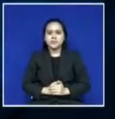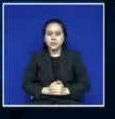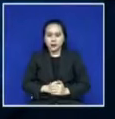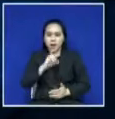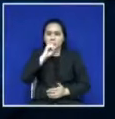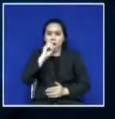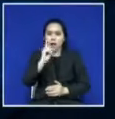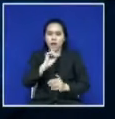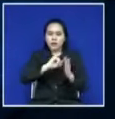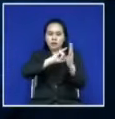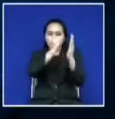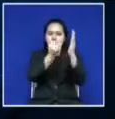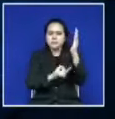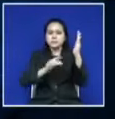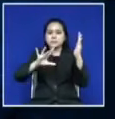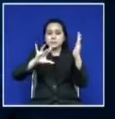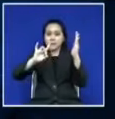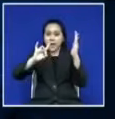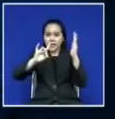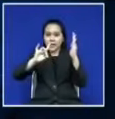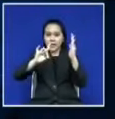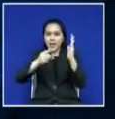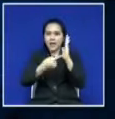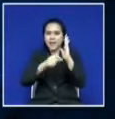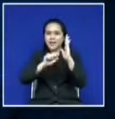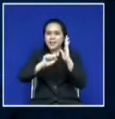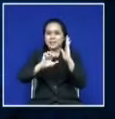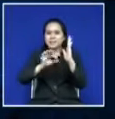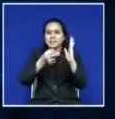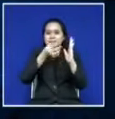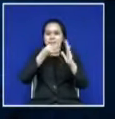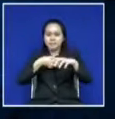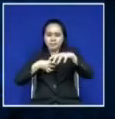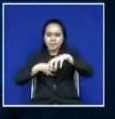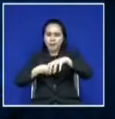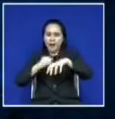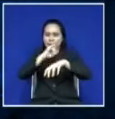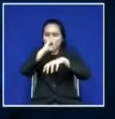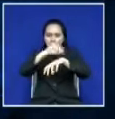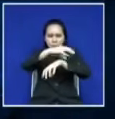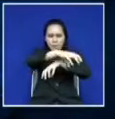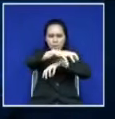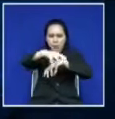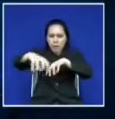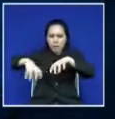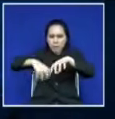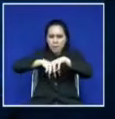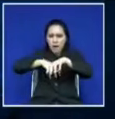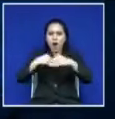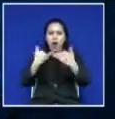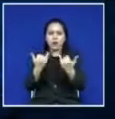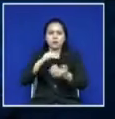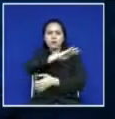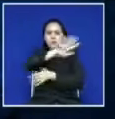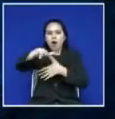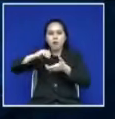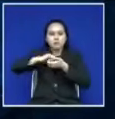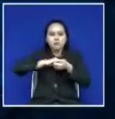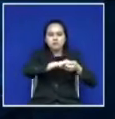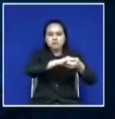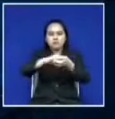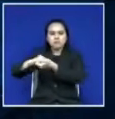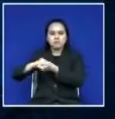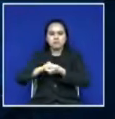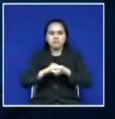จังหวัดที่อยู่ใกล้กับสุสาครนะครับวันนี้ได้รวมกําลังกันนะครับทั้ง8จังหวัดเราได้มีการเตรียมความพร้อมนะครับ